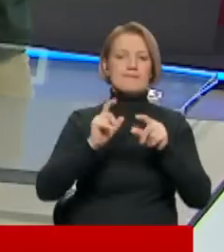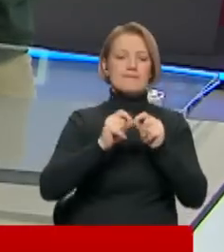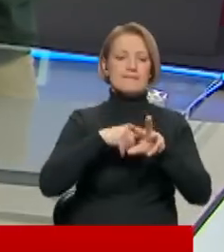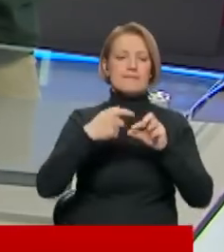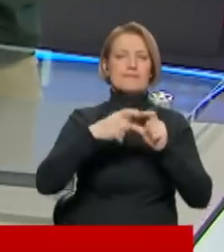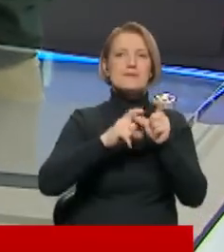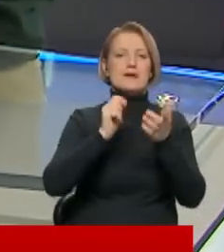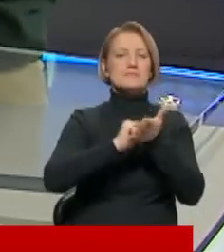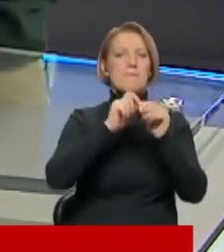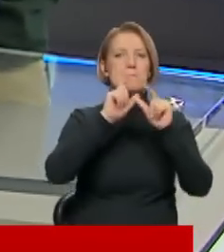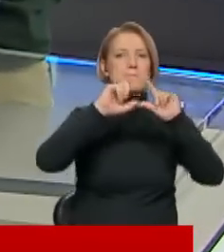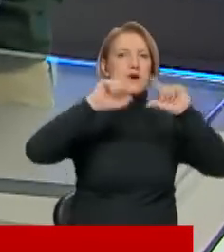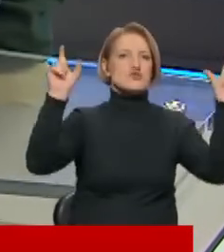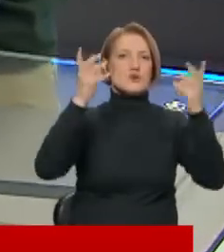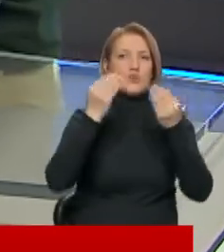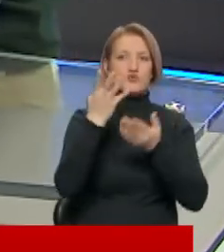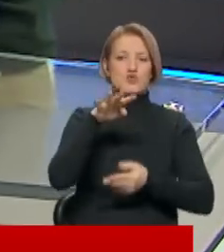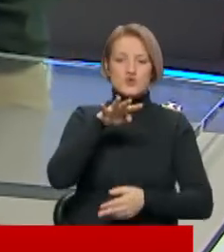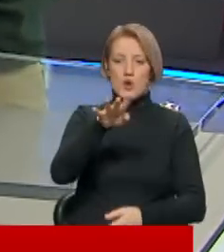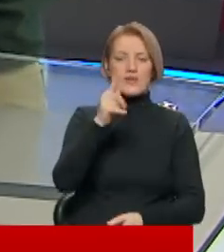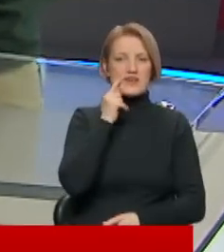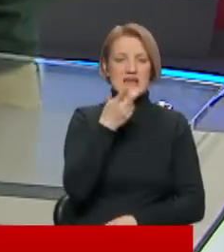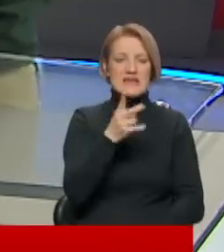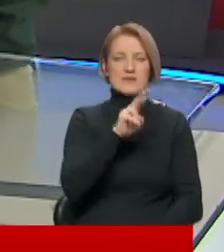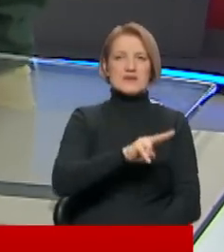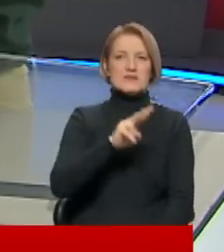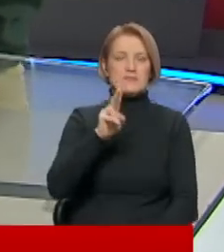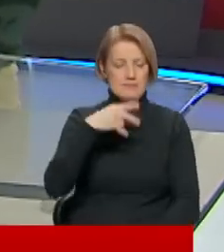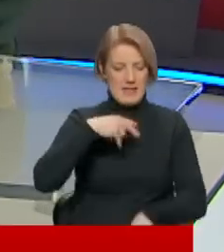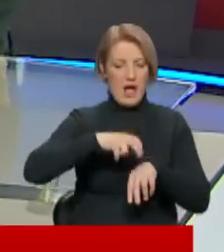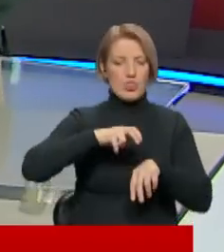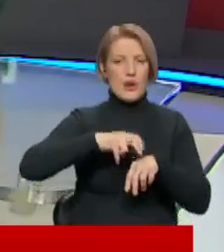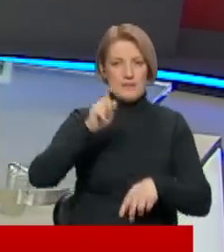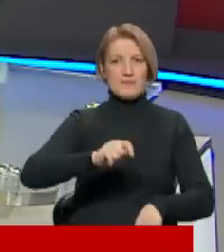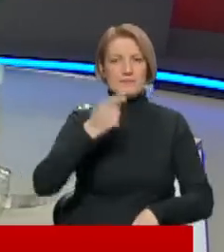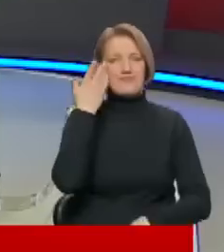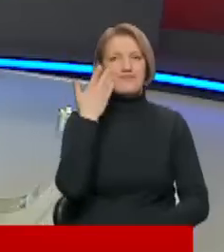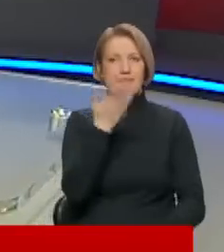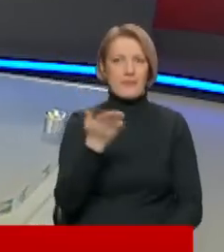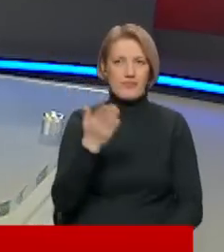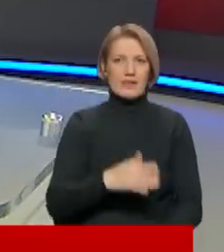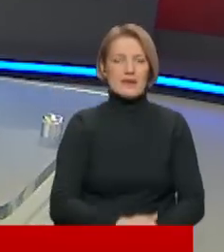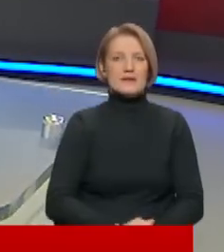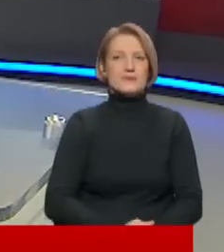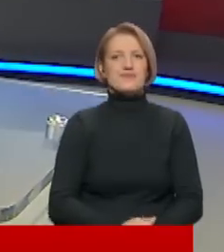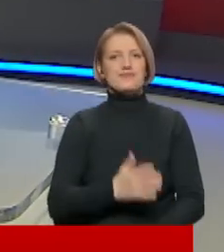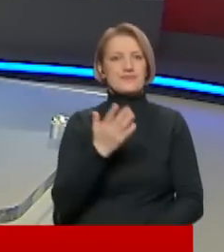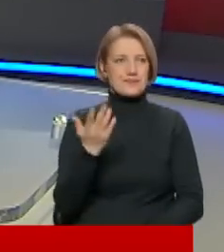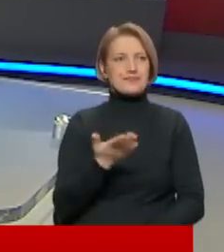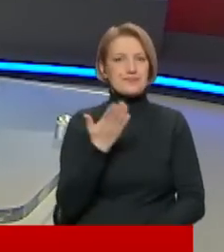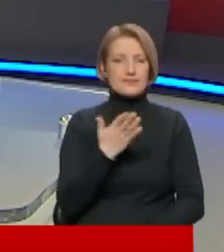manşet oluyor bu 4 kişinin 2022 yıl içinde izleyicilerimize hatırlatayım Eğer hala